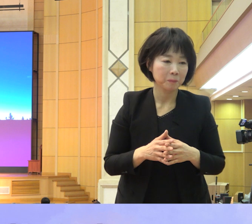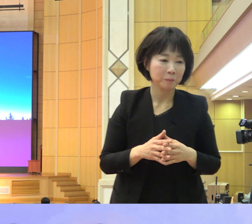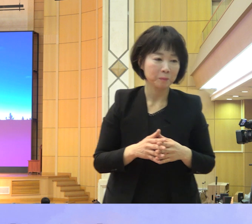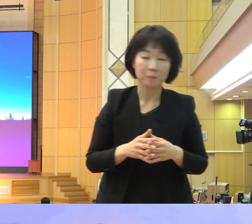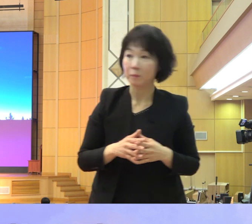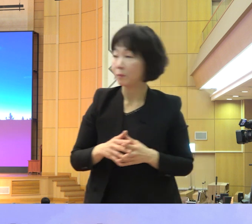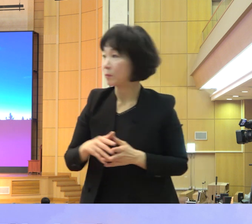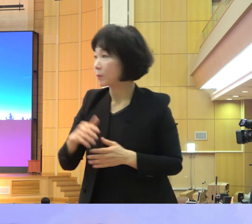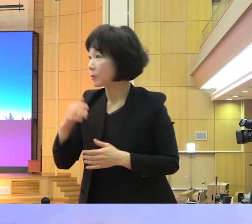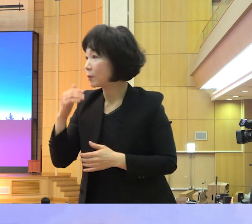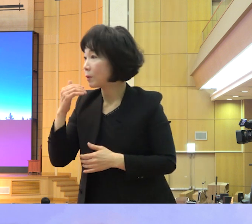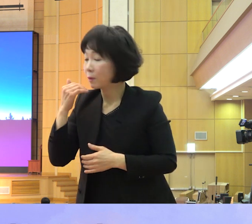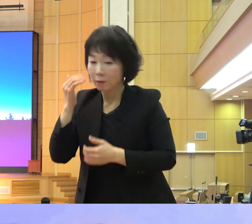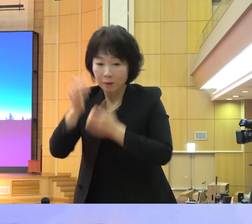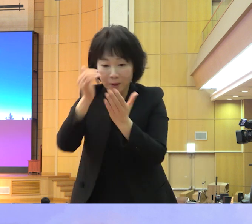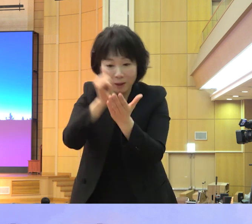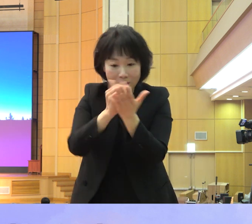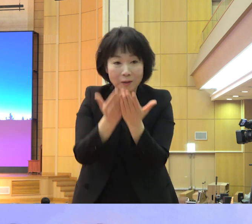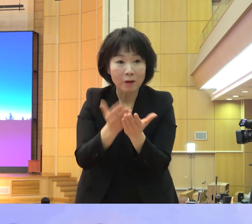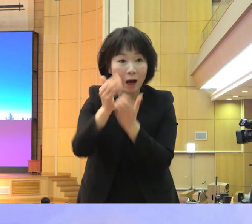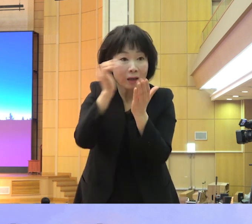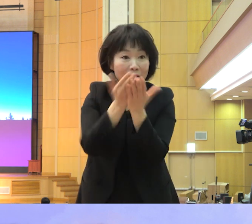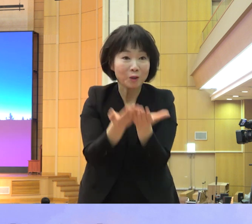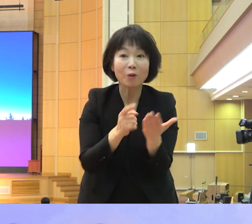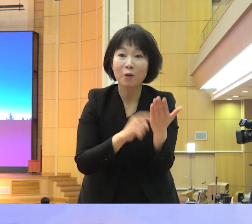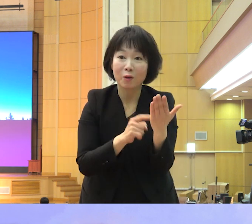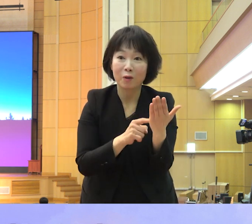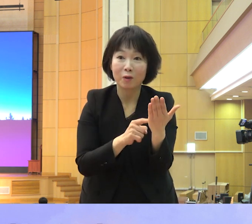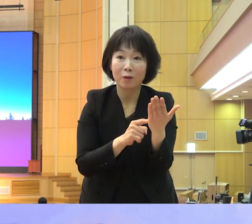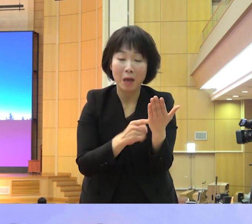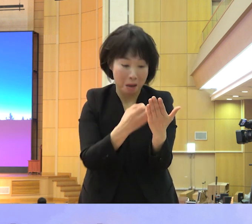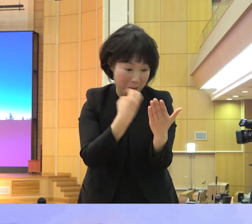여러분, 성경에 보면